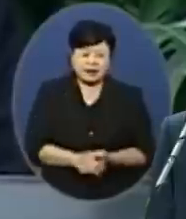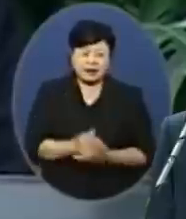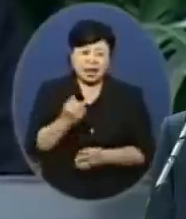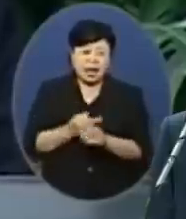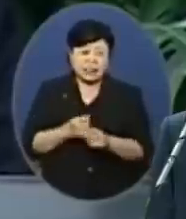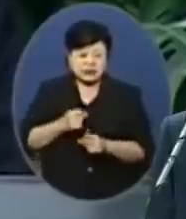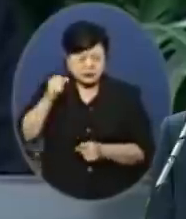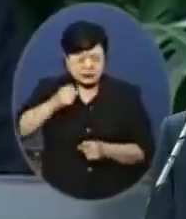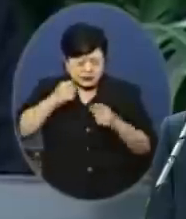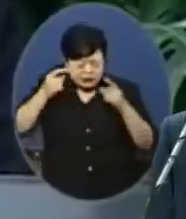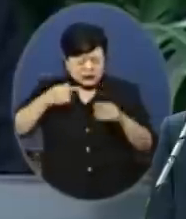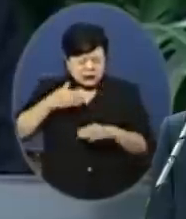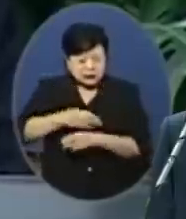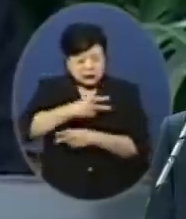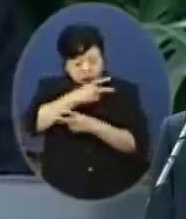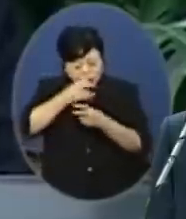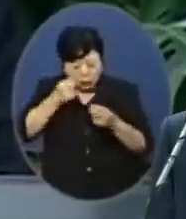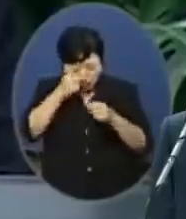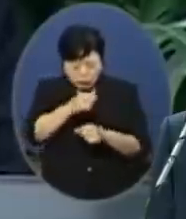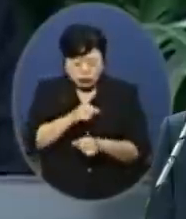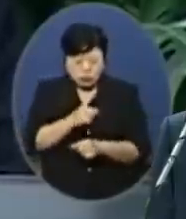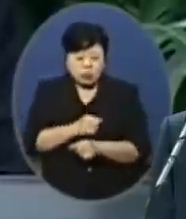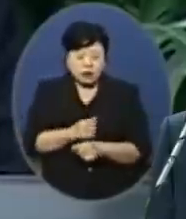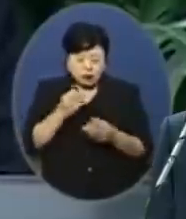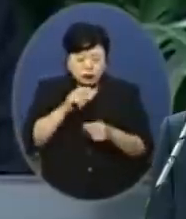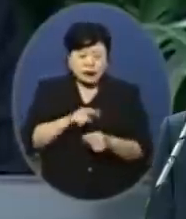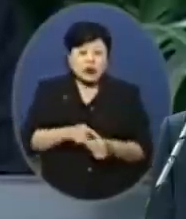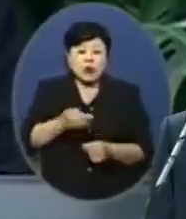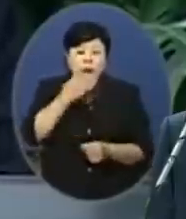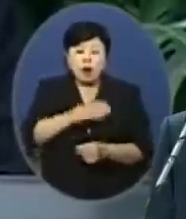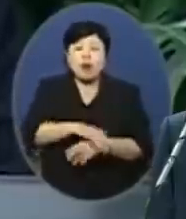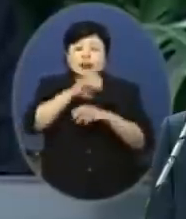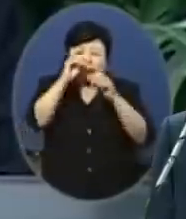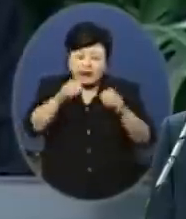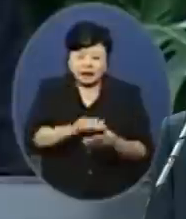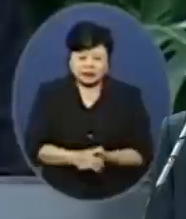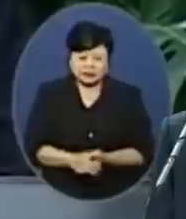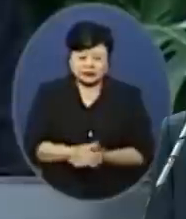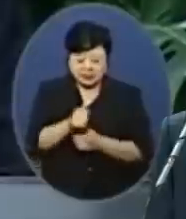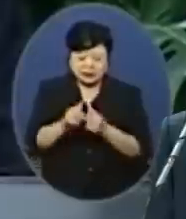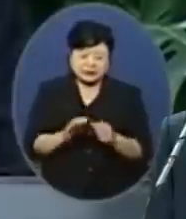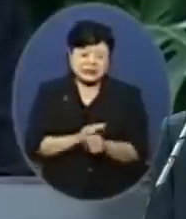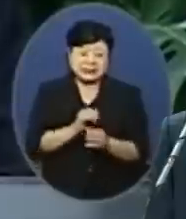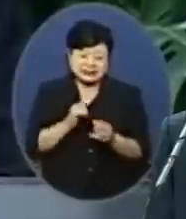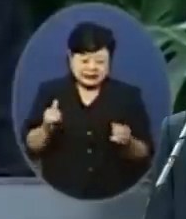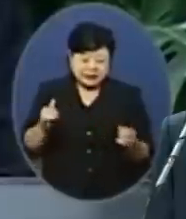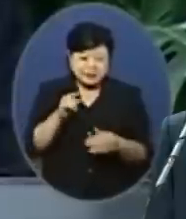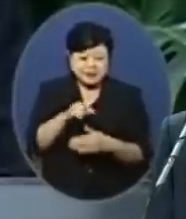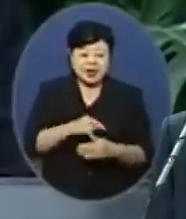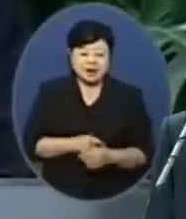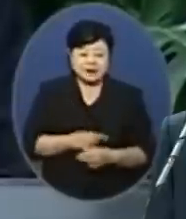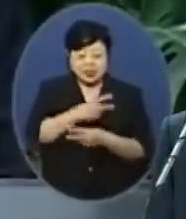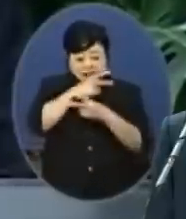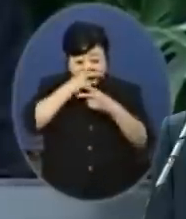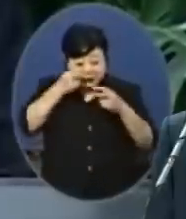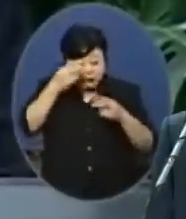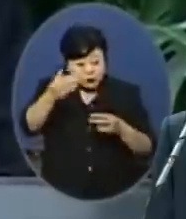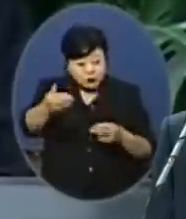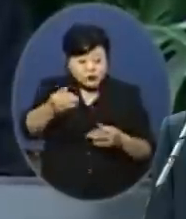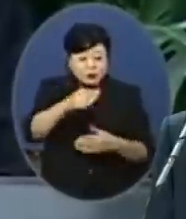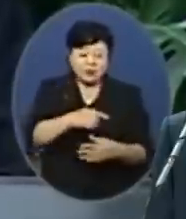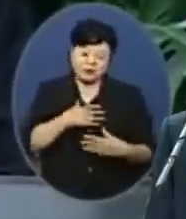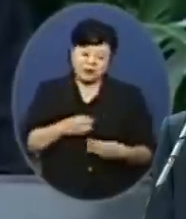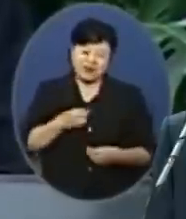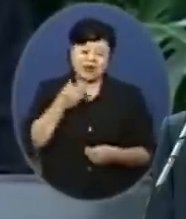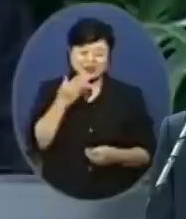아침에 일찍 일어나고 저녁에 늦게 누우며 고생의 떡을 먹음이 헛됩니다. 하나님을 사랑하는 자에게는 마음의 잠을 준다, 마음의